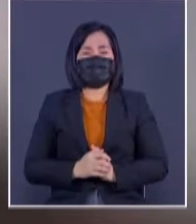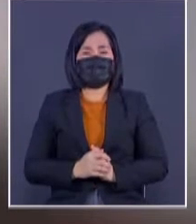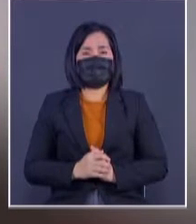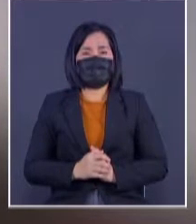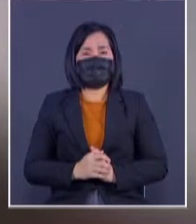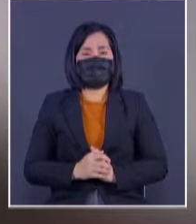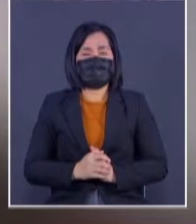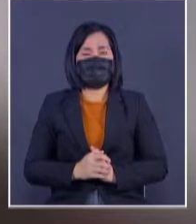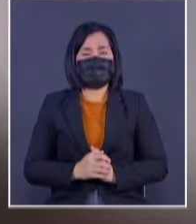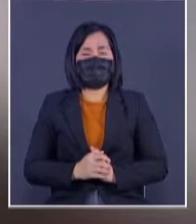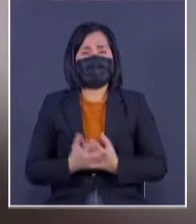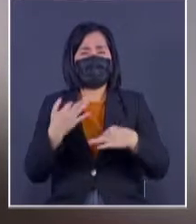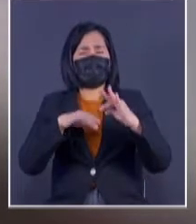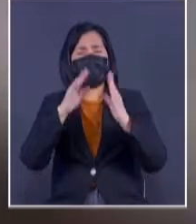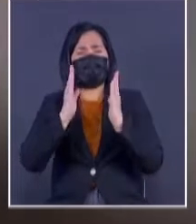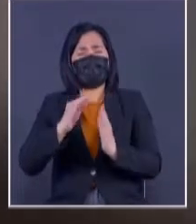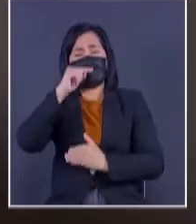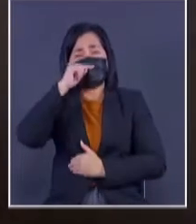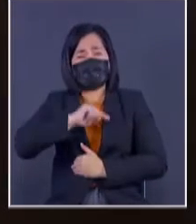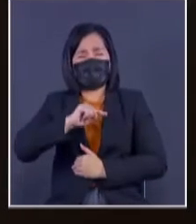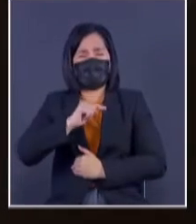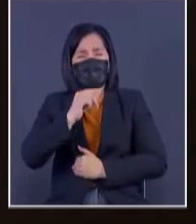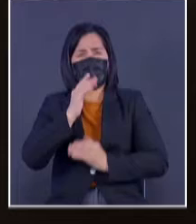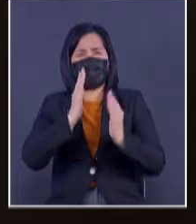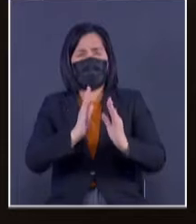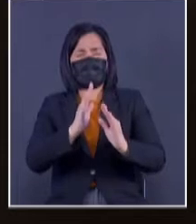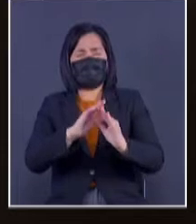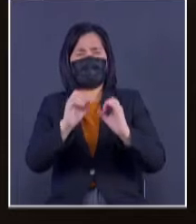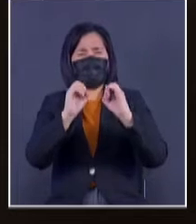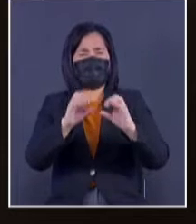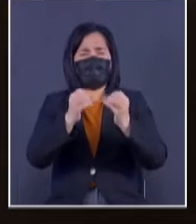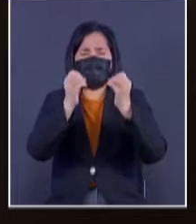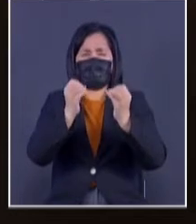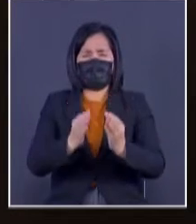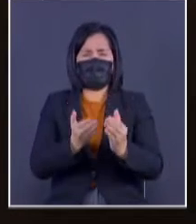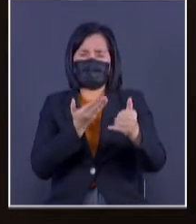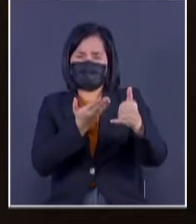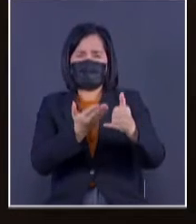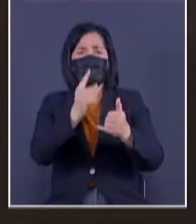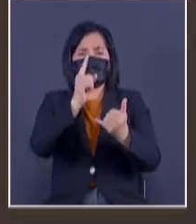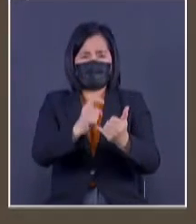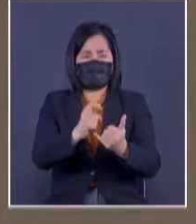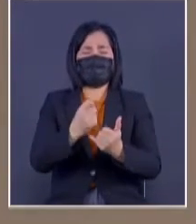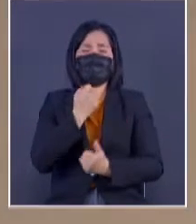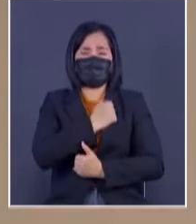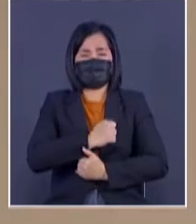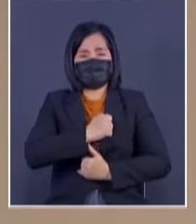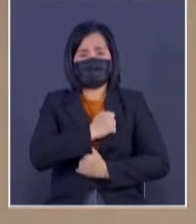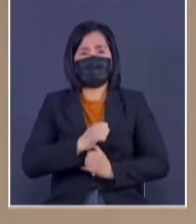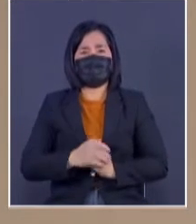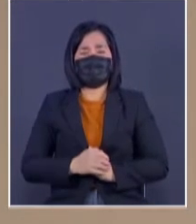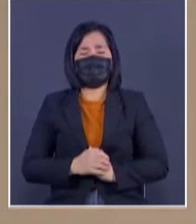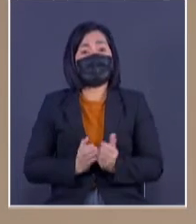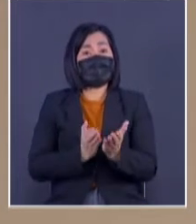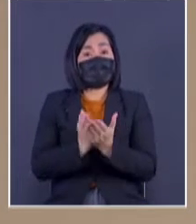เรียกว่าวงการนาฏศิลป์ไทยต้องสูญเสียศิลปินชั้นครูไปอีกหนึ่งท่านนะคะหลังครูสุวรรณีชลานุเคราะห์ศิลปินแห่งชา